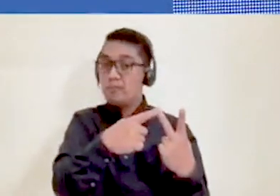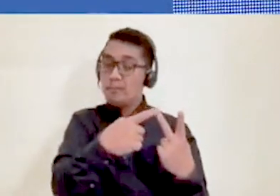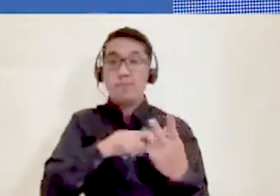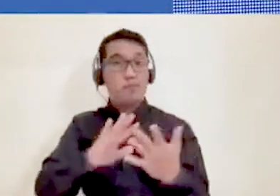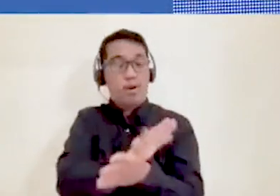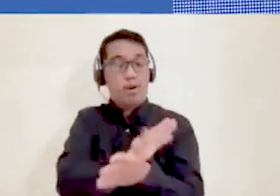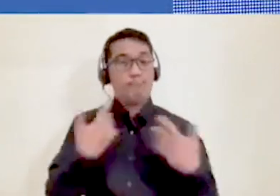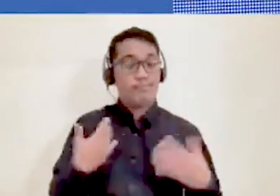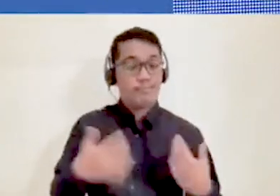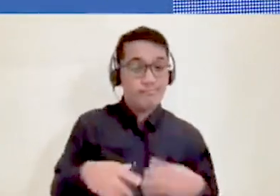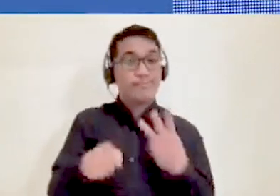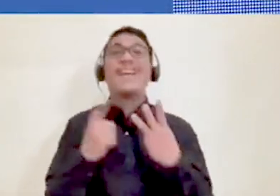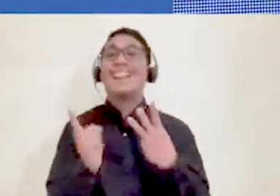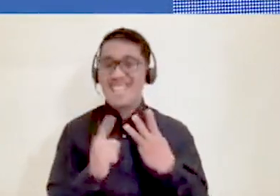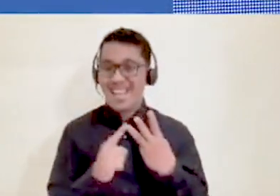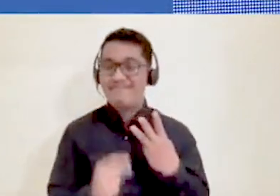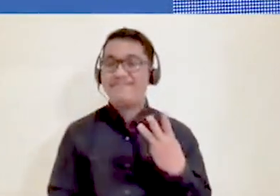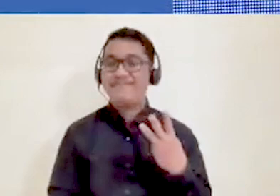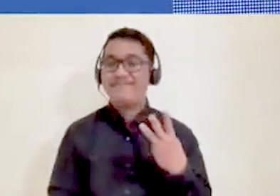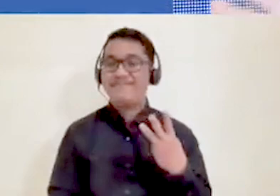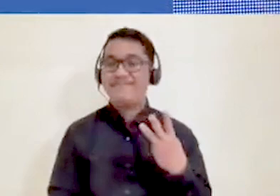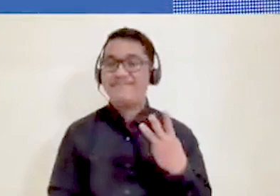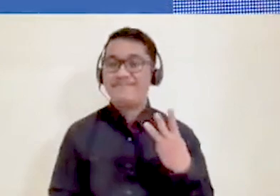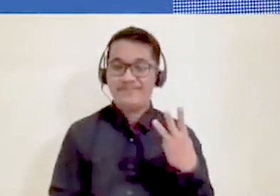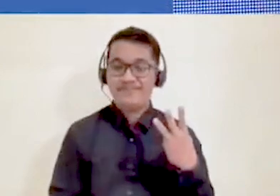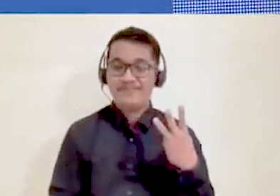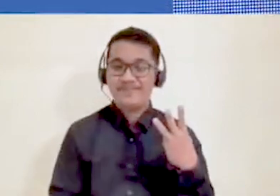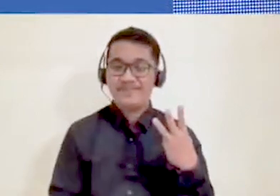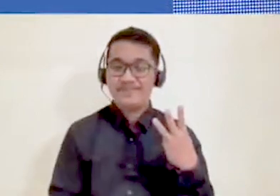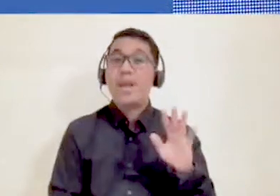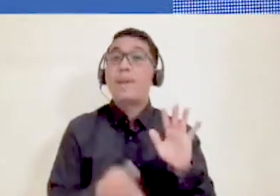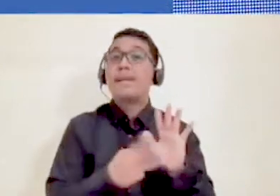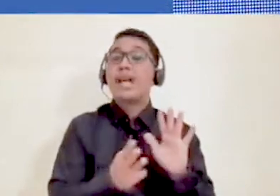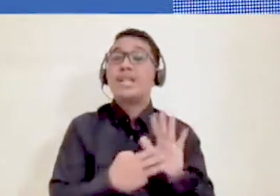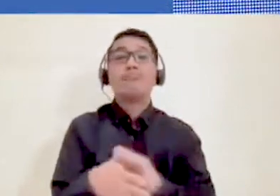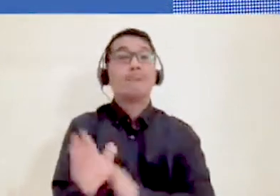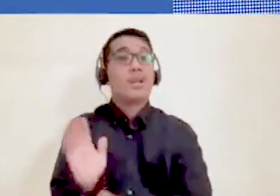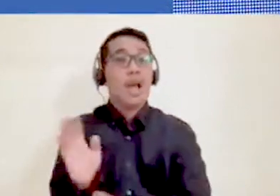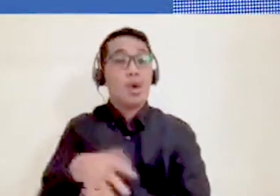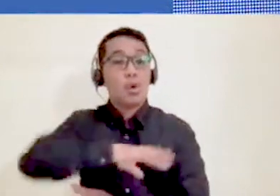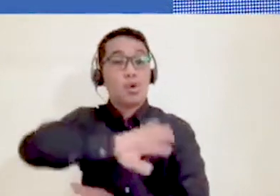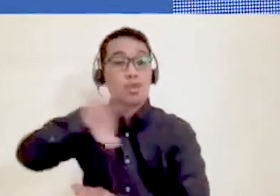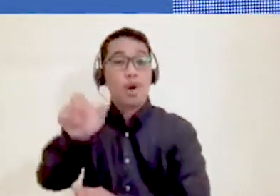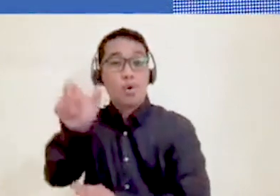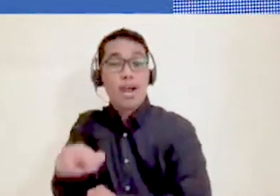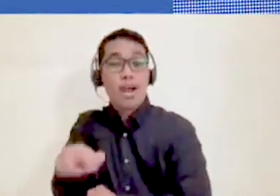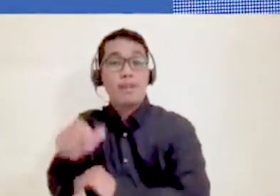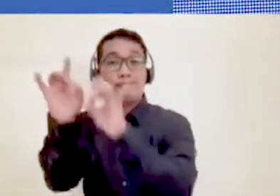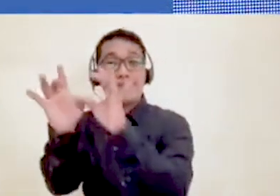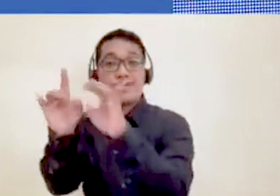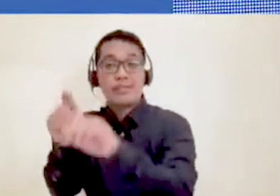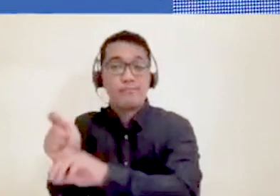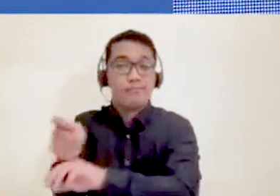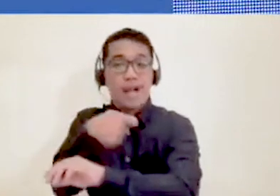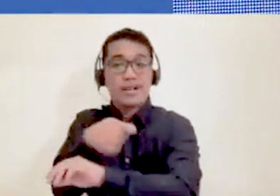ibu Hai Masalahnya kalau semua orang pakai internet semua orang pakai media sosial